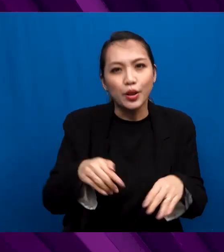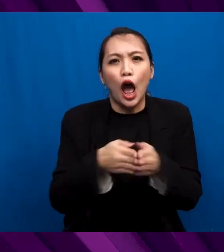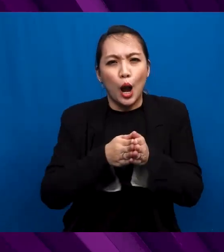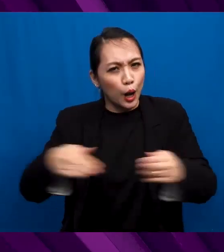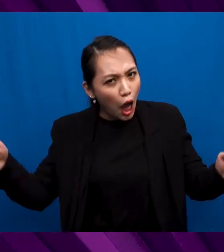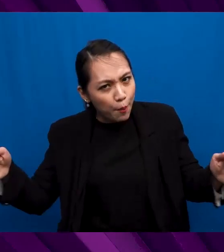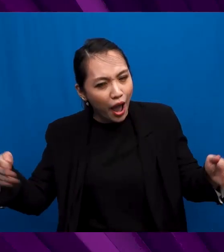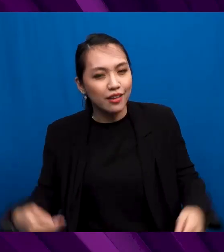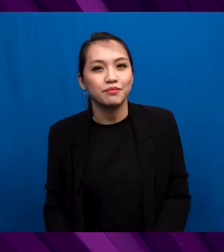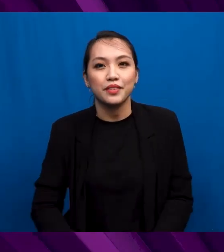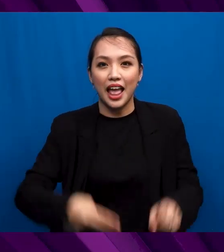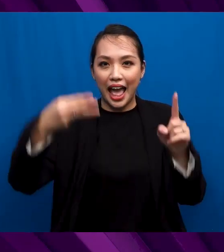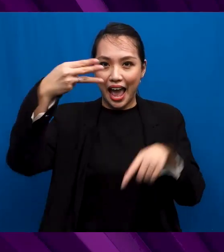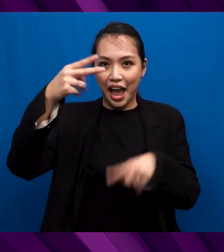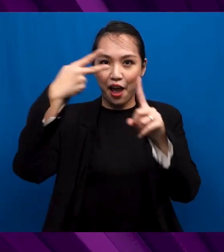berdoa dengan efektif.